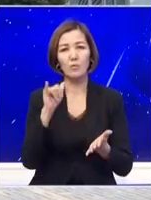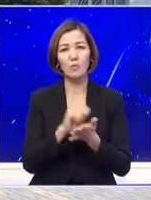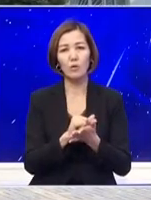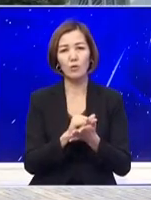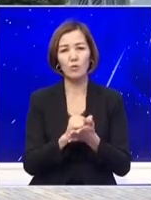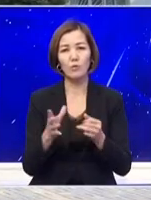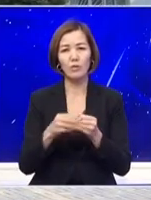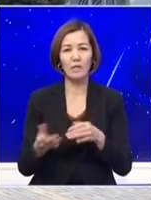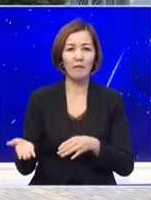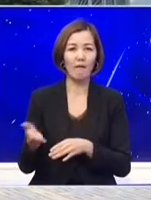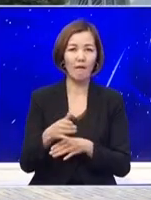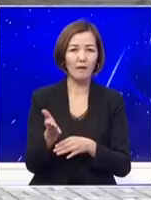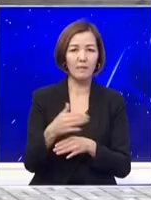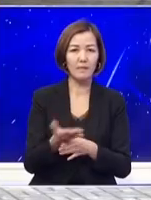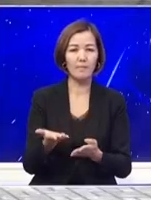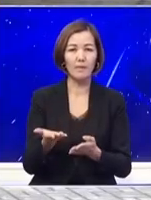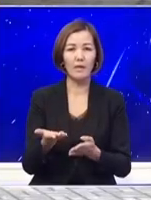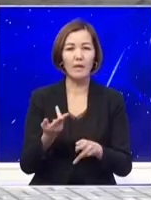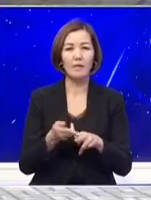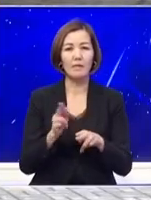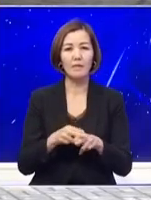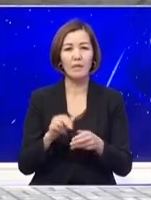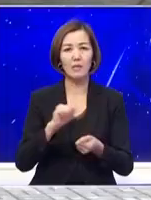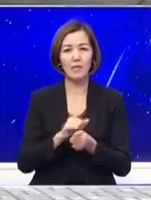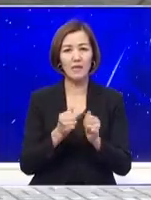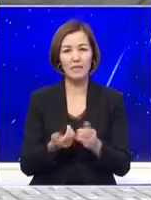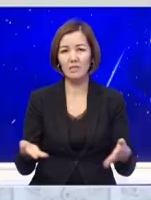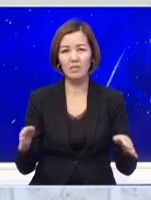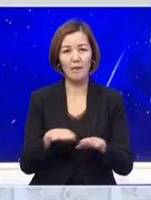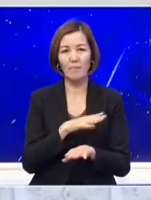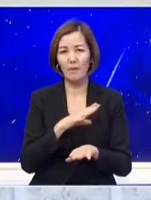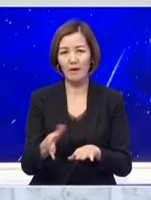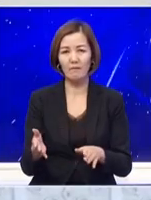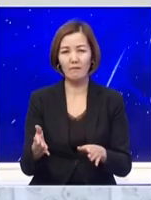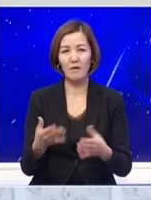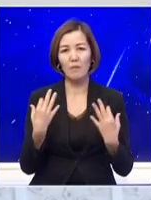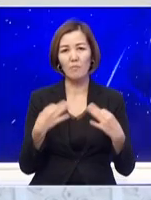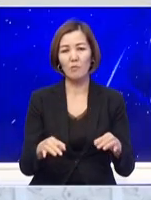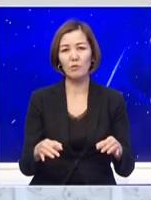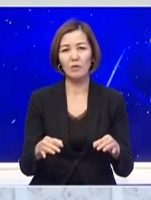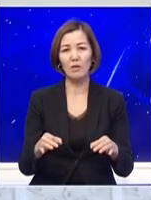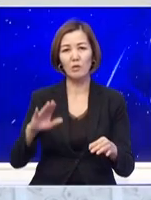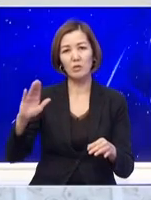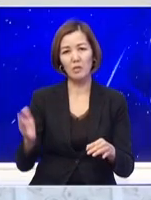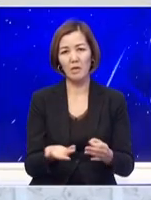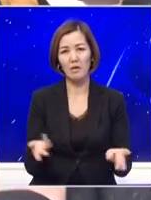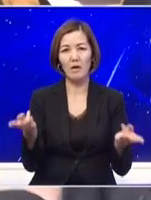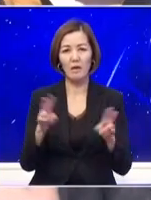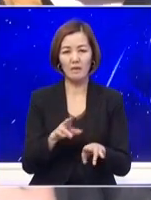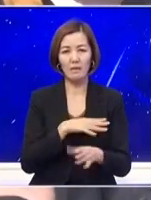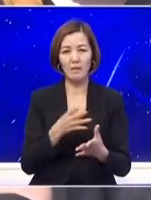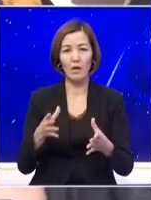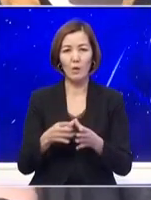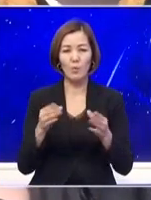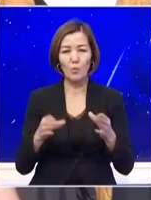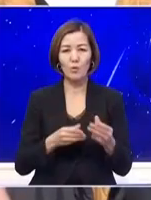мақсатында жерді қазып, бетіне тіпті көк тас сеппестен тастап кеткен. Күз бен көктем айларында мұндай адам тұрмақ көліктің